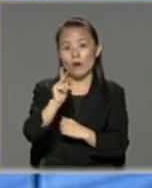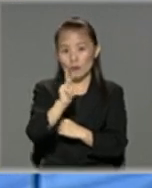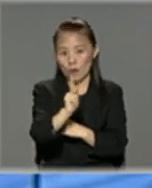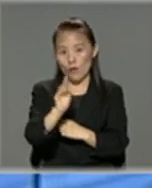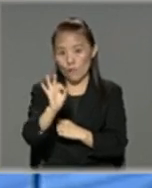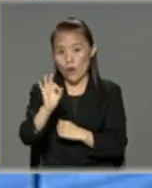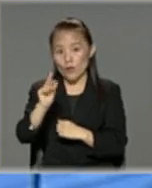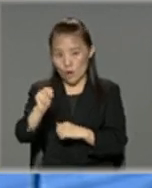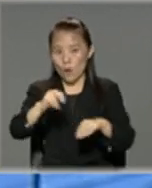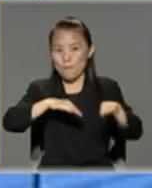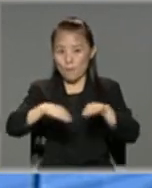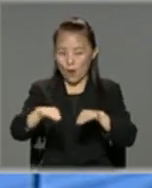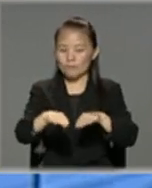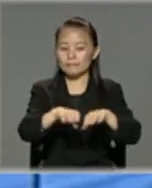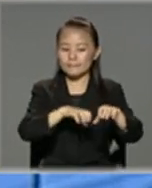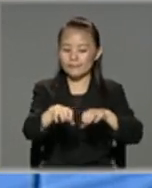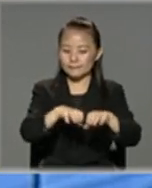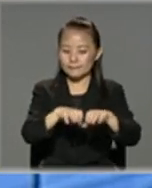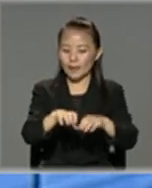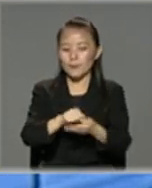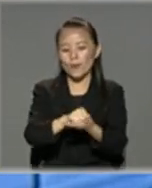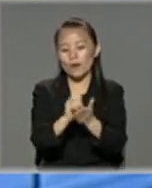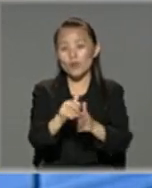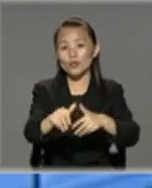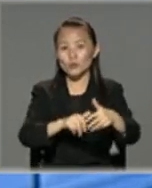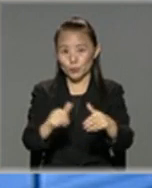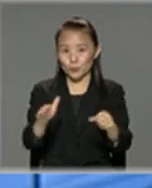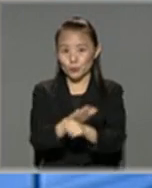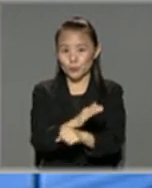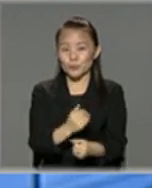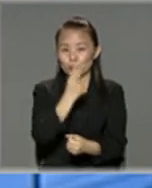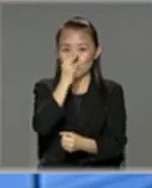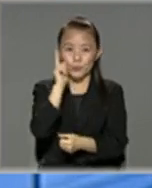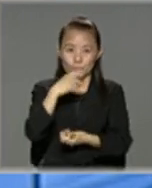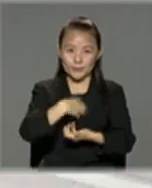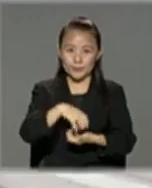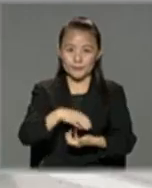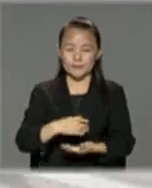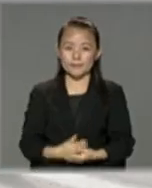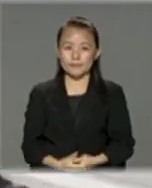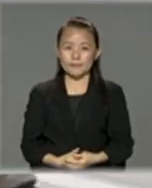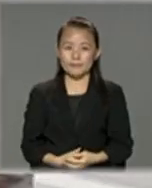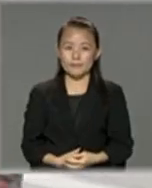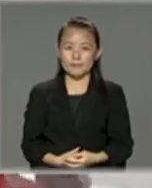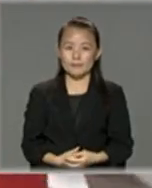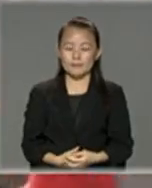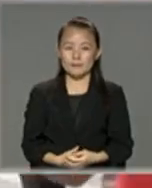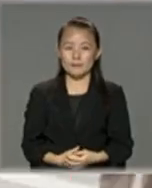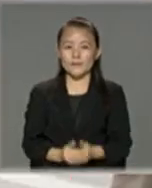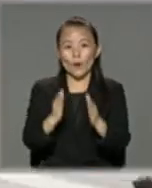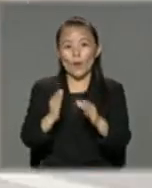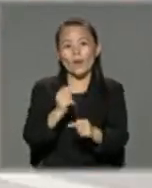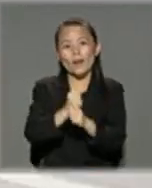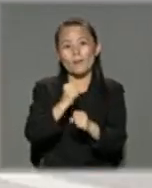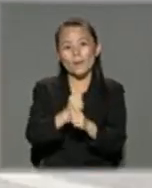พร้อมรองรับความต้องการใช้ไฟฟ้าในช่วงหน้าร้อนนี้ติดตามเรื่องนี้ได้จากรายงานค่ะเจ้าหน้าที่